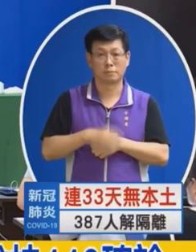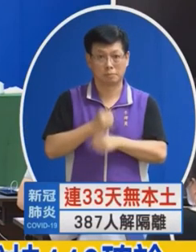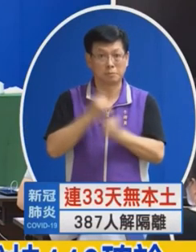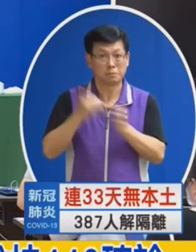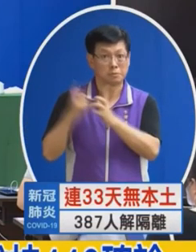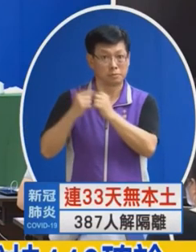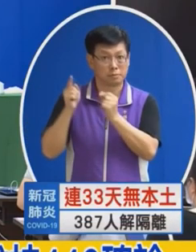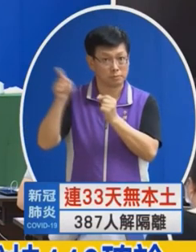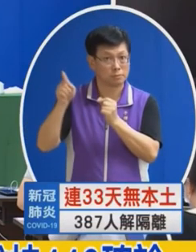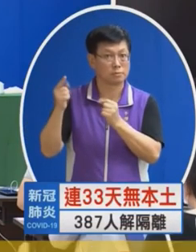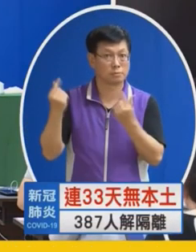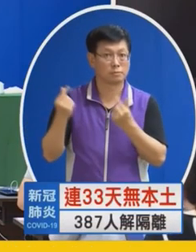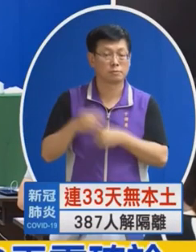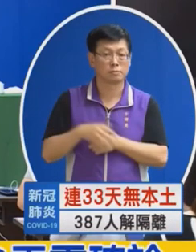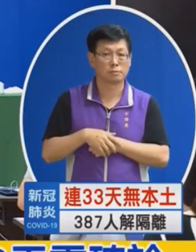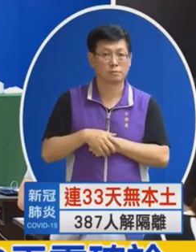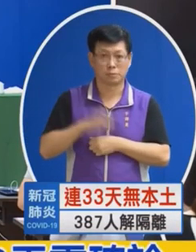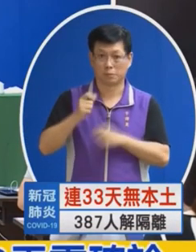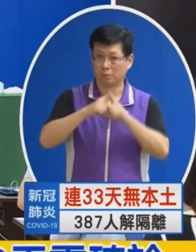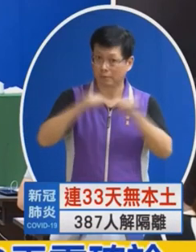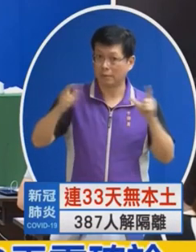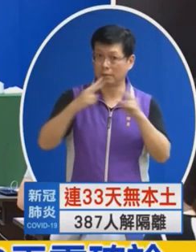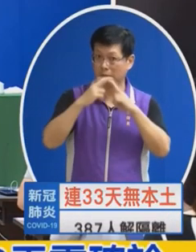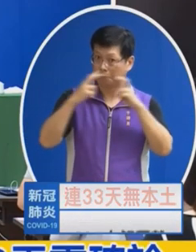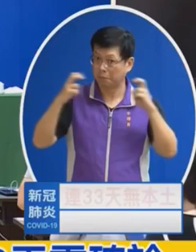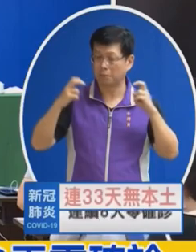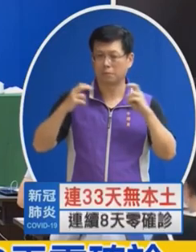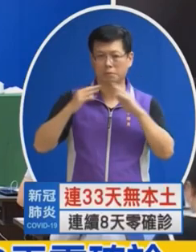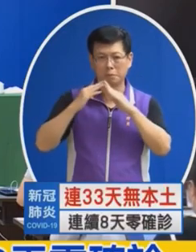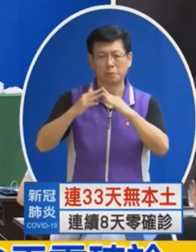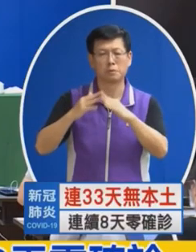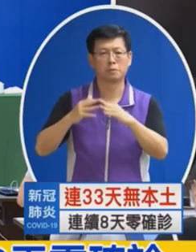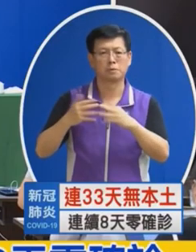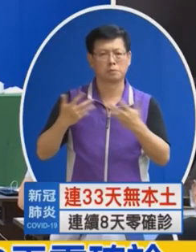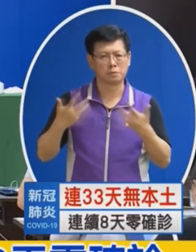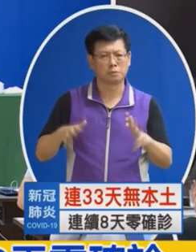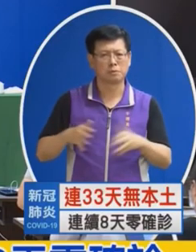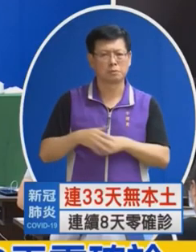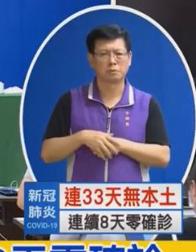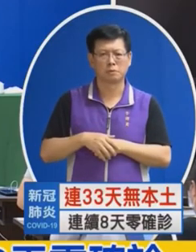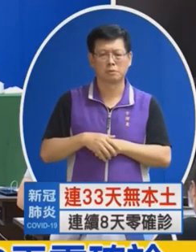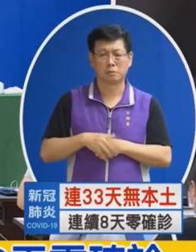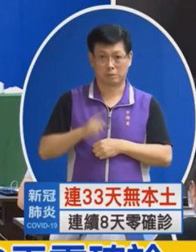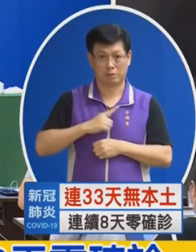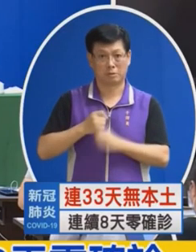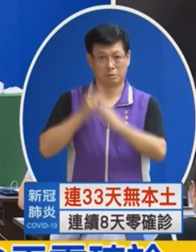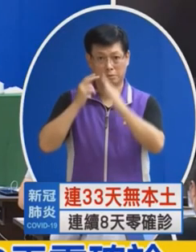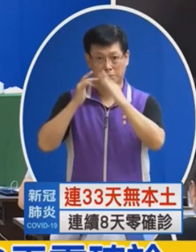8颗的芭乐庆祝连八零确诊哦。那么现在确诊数还